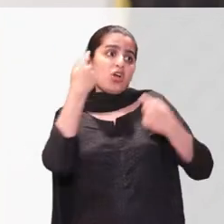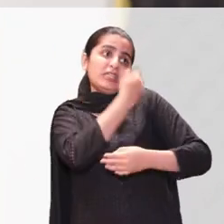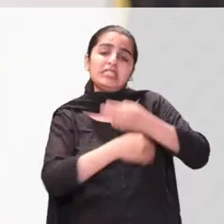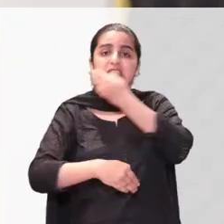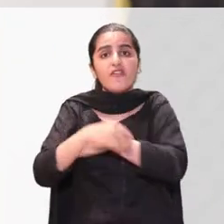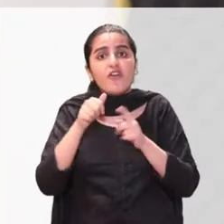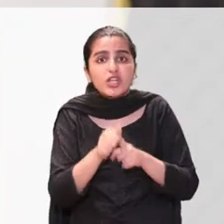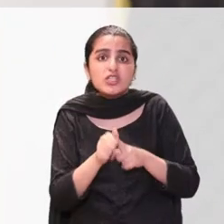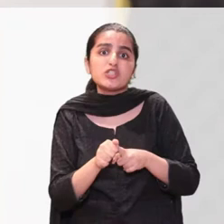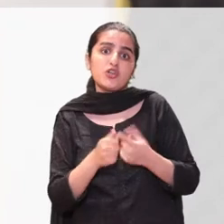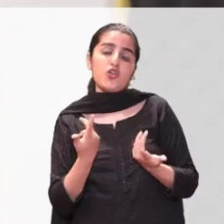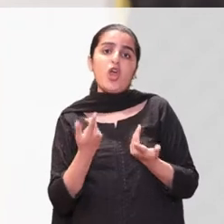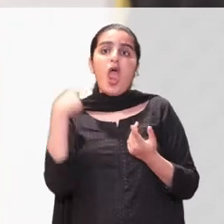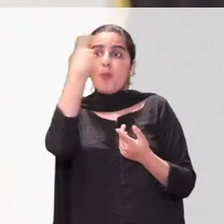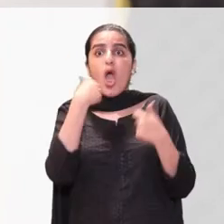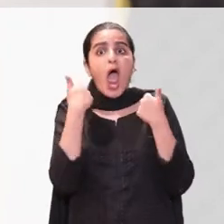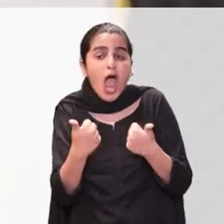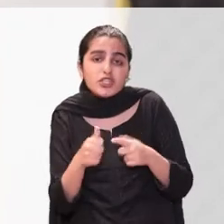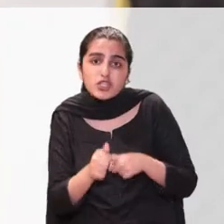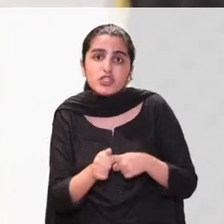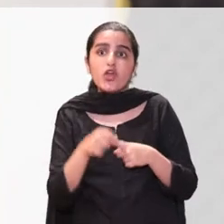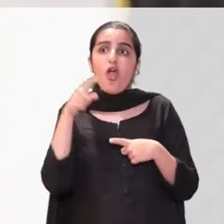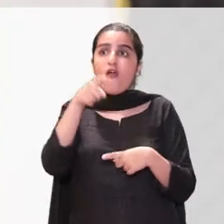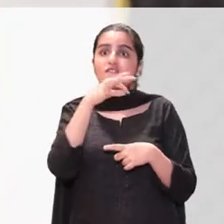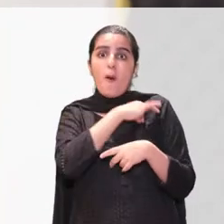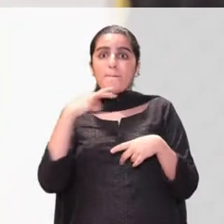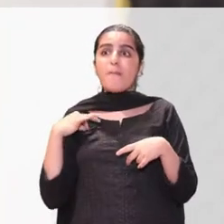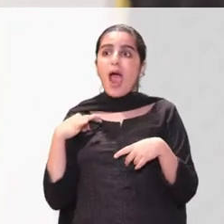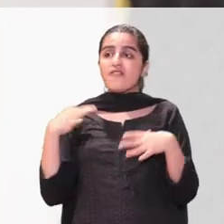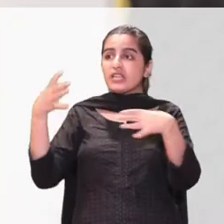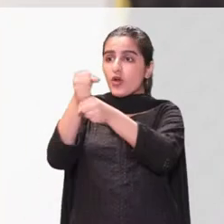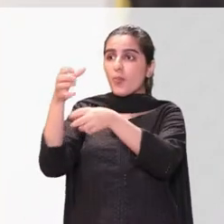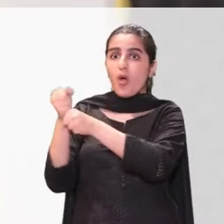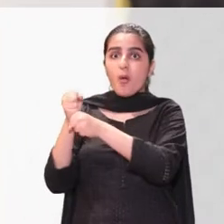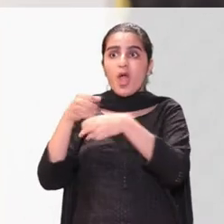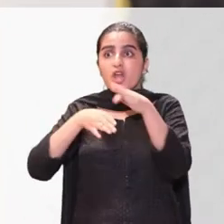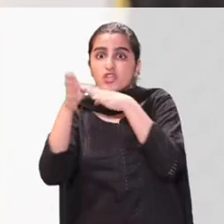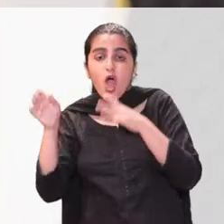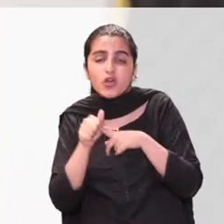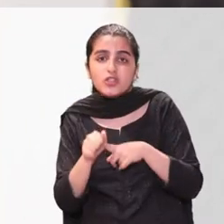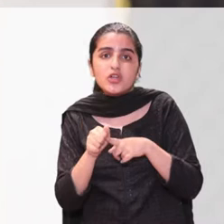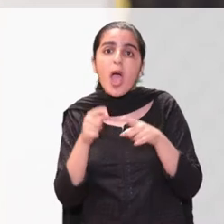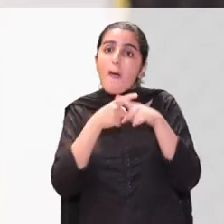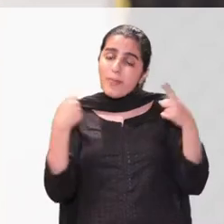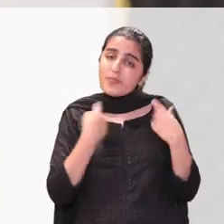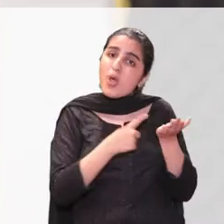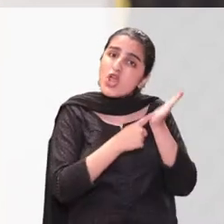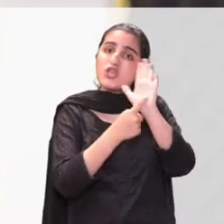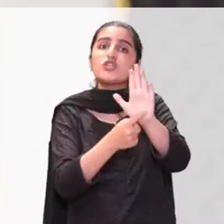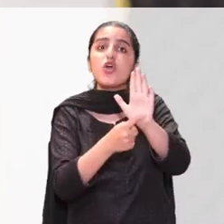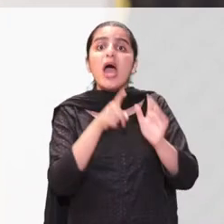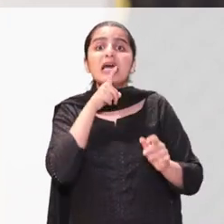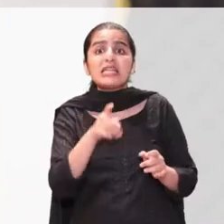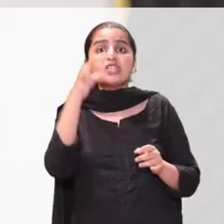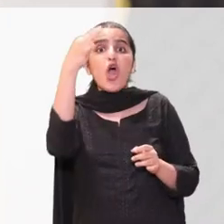वैसे इसलिए ड्रेस पहनना पड़ेगा उस ग्लैमर में एंटर होना पड़े कि उस प्राइवेट गैदरिंग का हिस्सा बनना पड़ेगा तभी आप कहीं जा सकते हैं आई